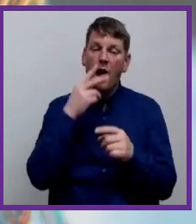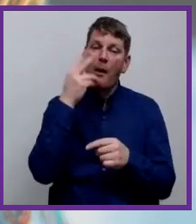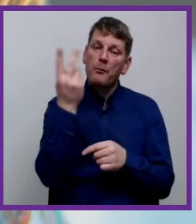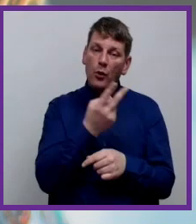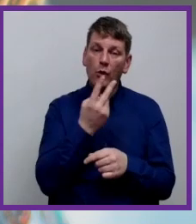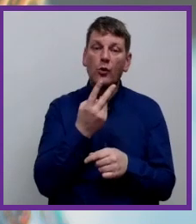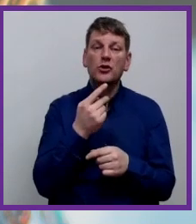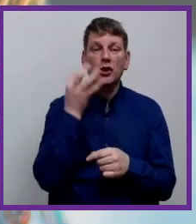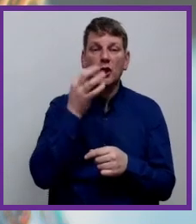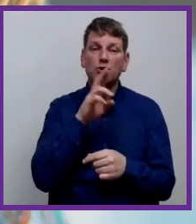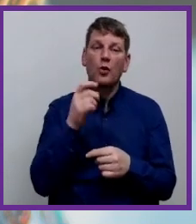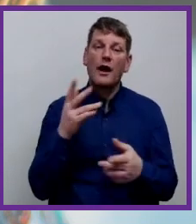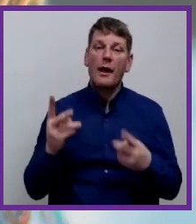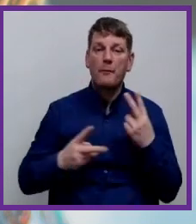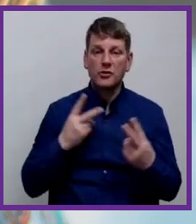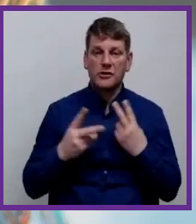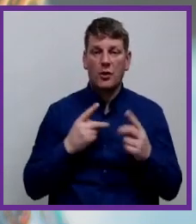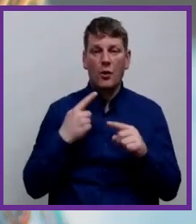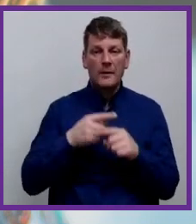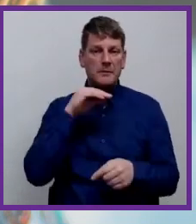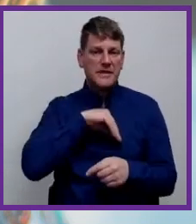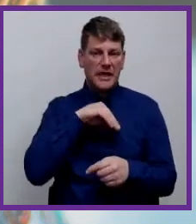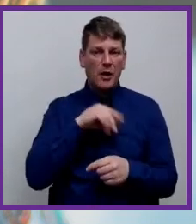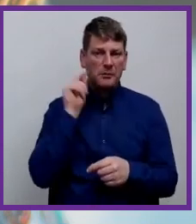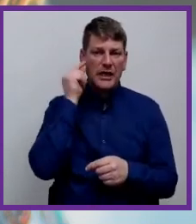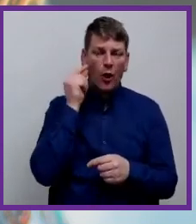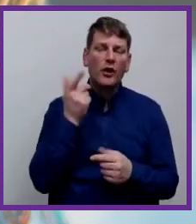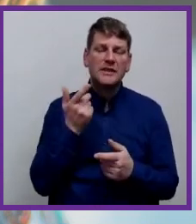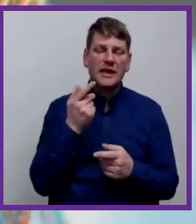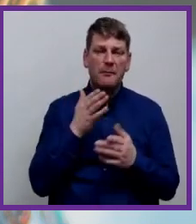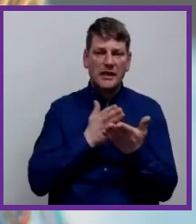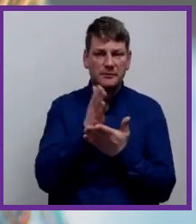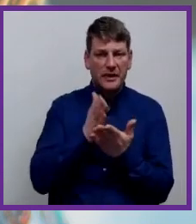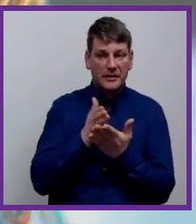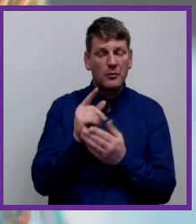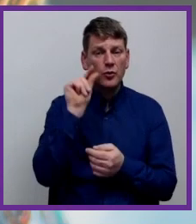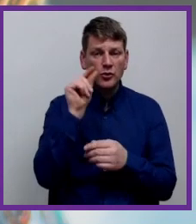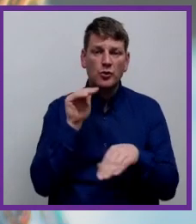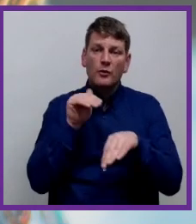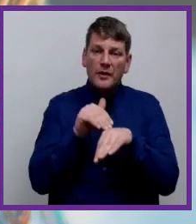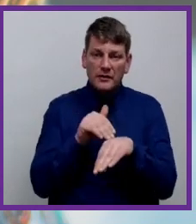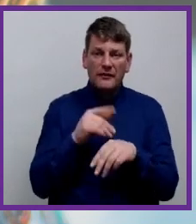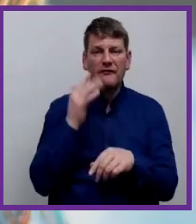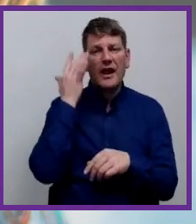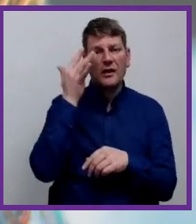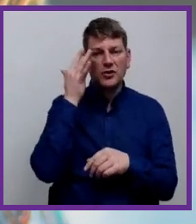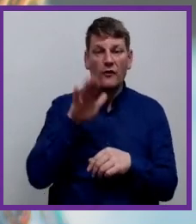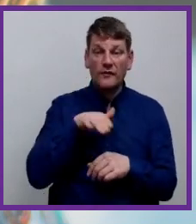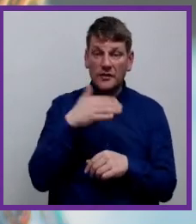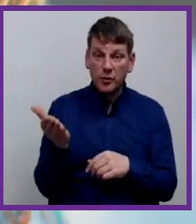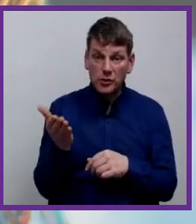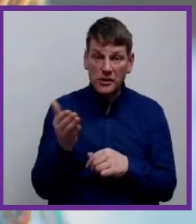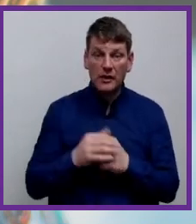tieši no tādiem emocionālajiem un psiholoģiskiem aspektiem. Mazliet arī pieskaroties tādai filozofijas pusē